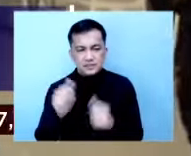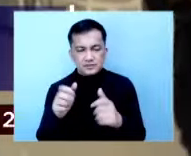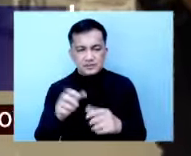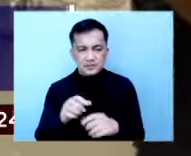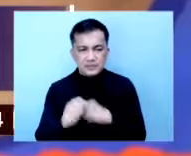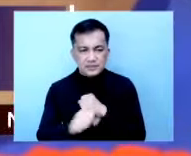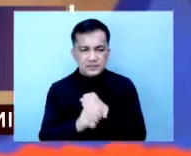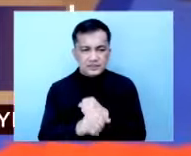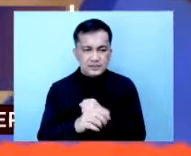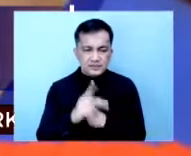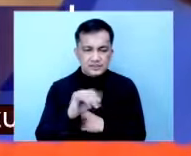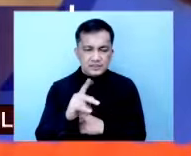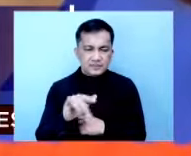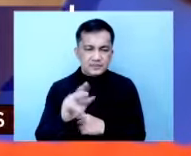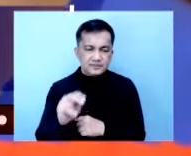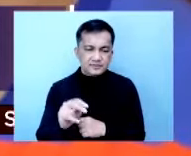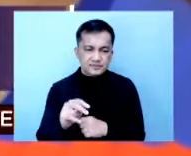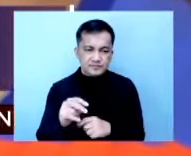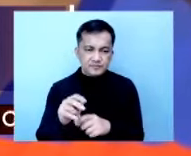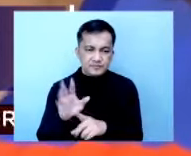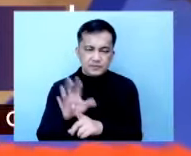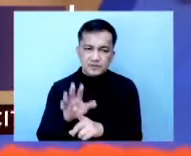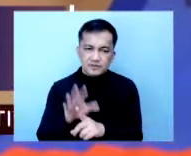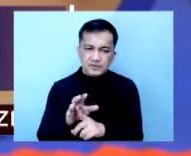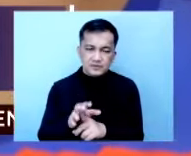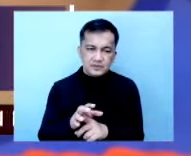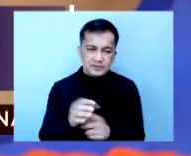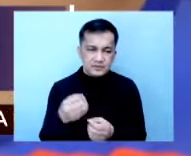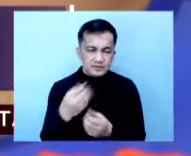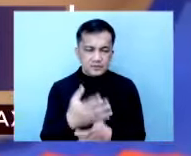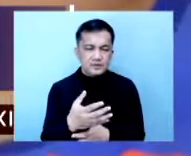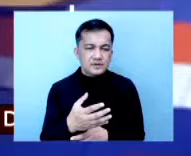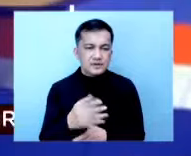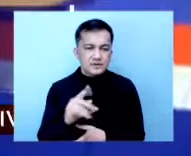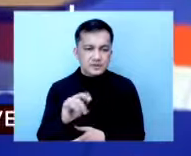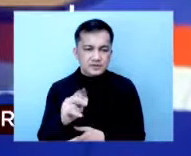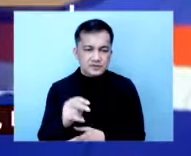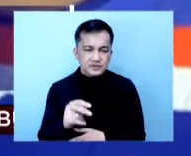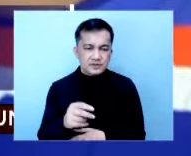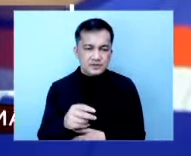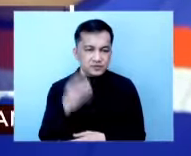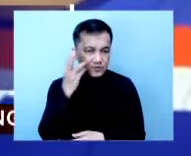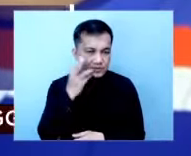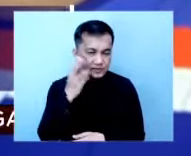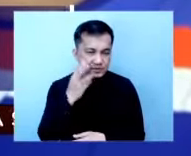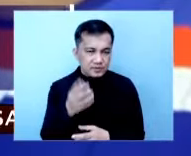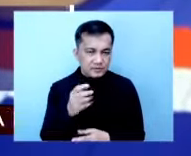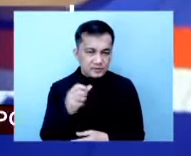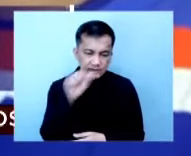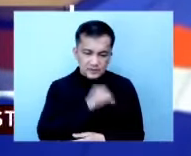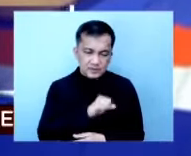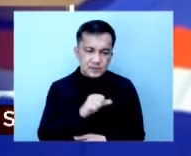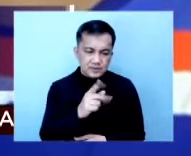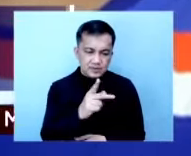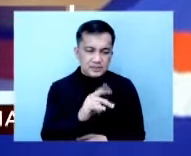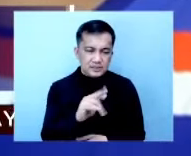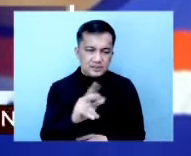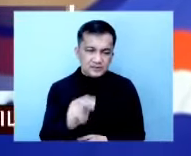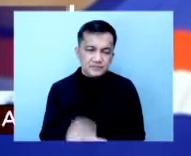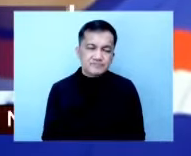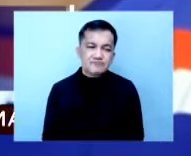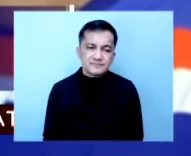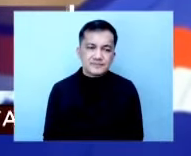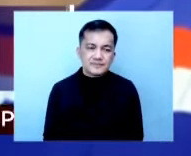Catherine Bernardo. Di ba na-viral pa yon yung inaalok pa si Catherine ng soft drinks kasi baka nakainom si Catherine. Hanggang